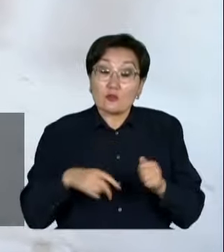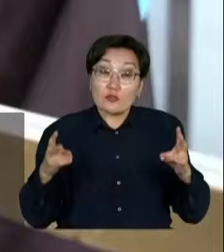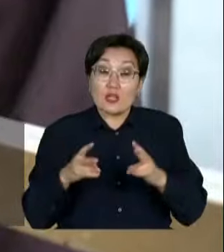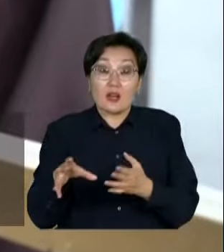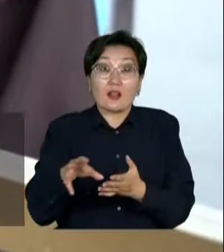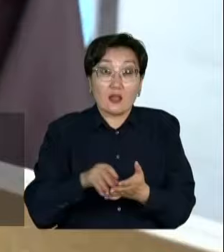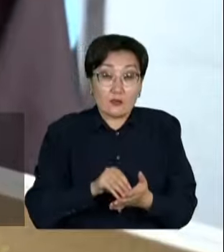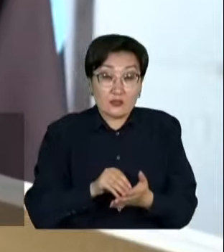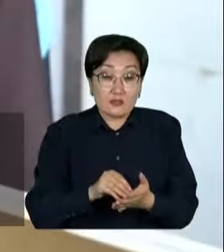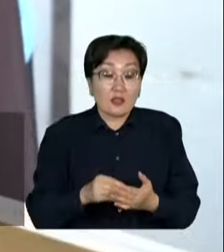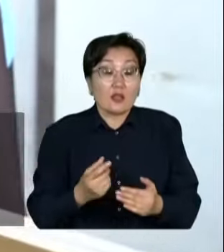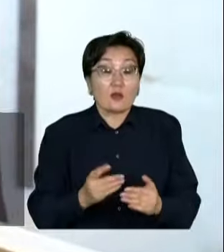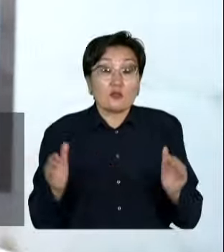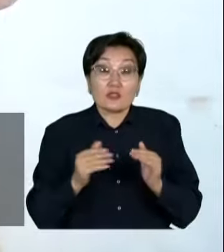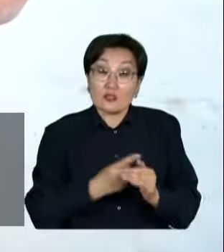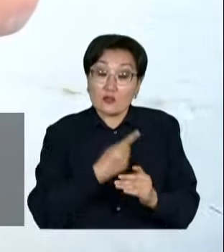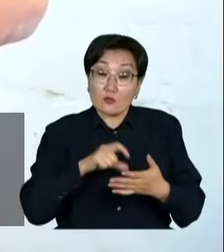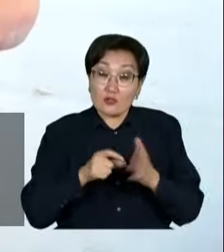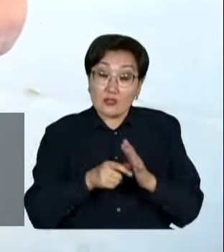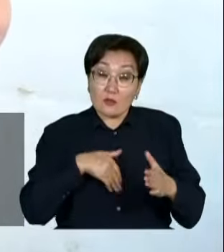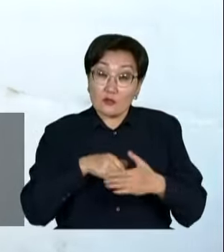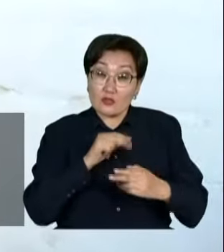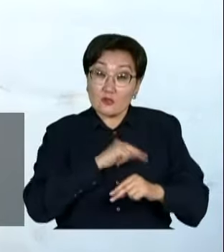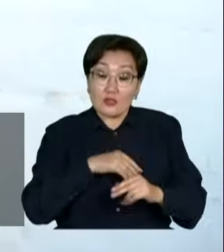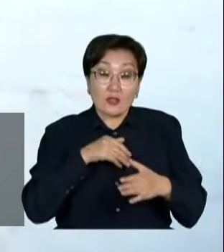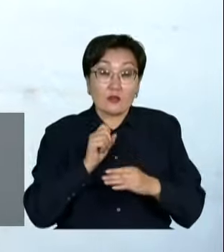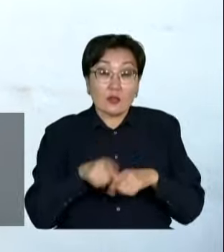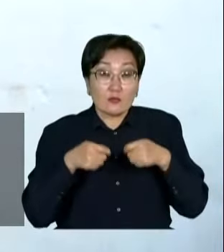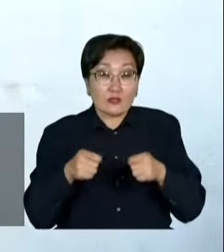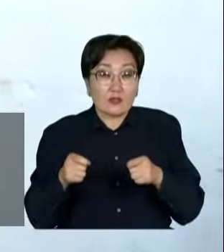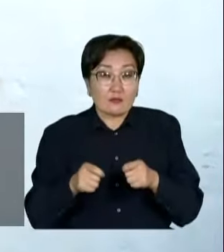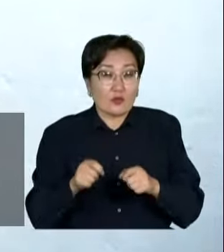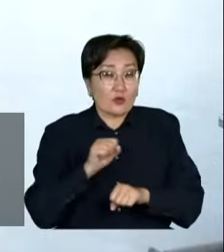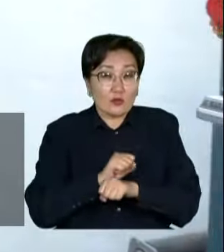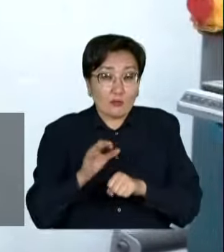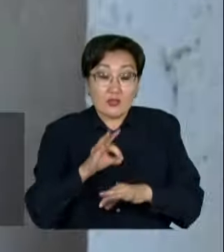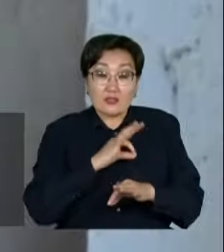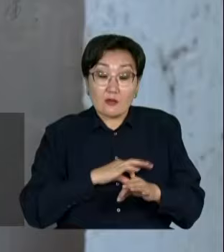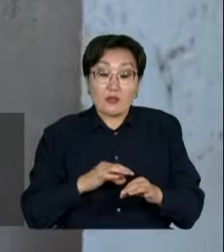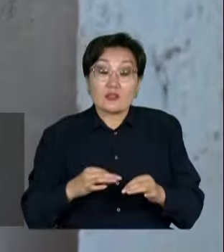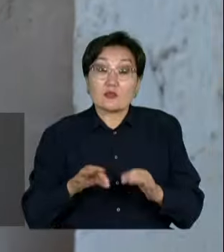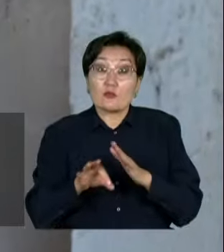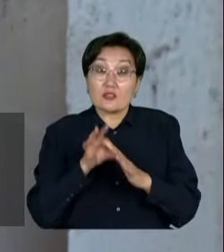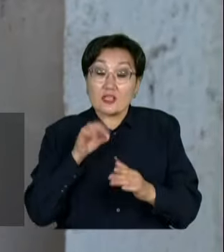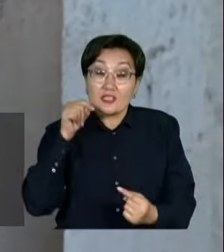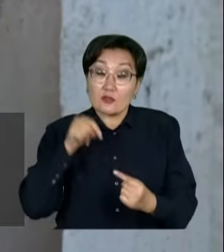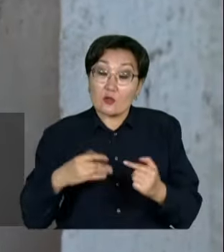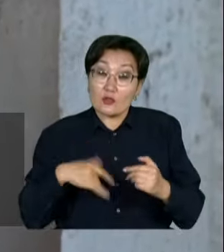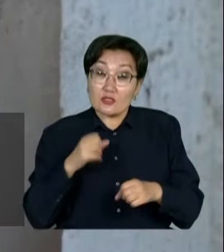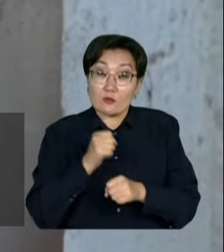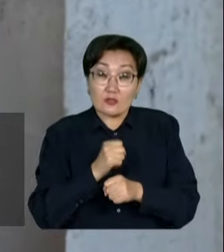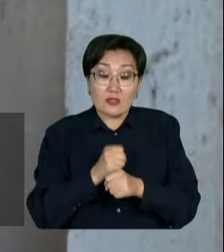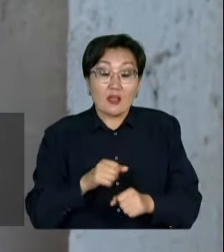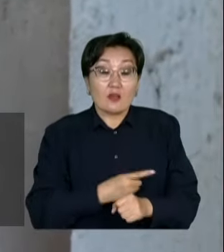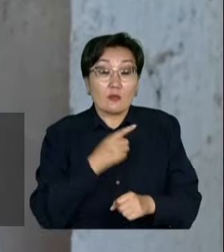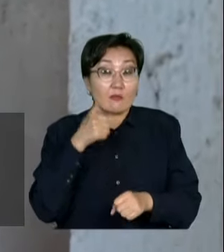қой әйтеуір. Шағын шеберханадағы қызу тірлік тапсырыс түскенде бір сәтте толастамайды. Тұтынушының талғамына сай домбыра жасап шығу ұстаның